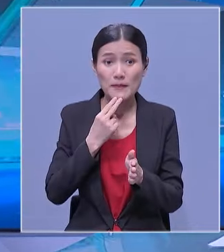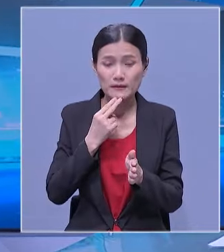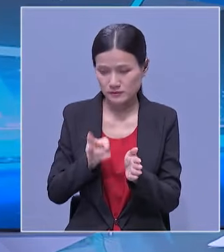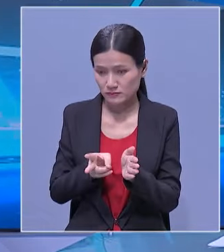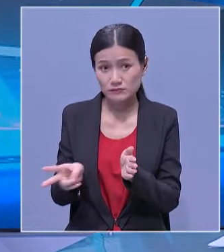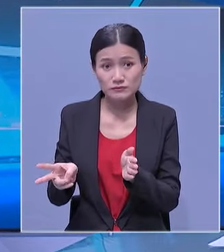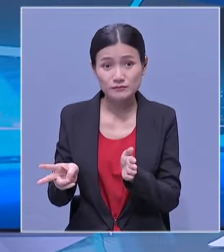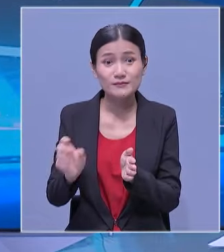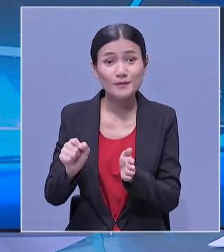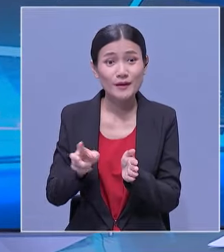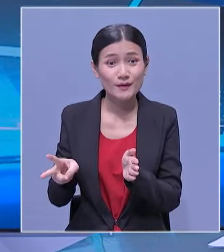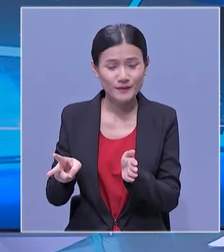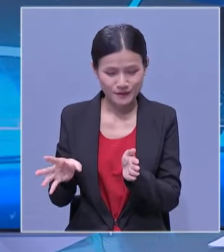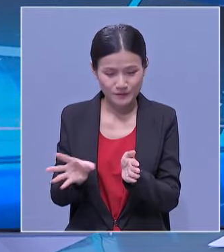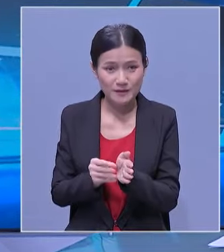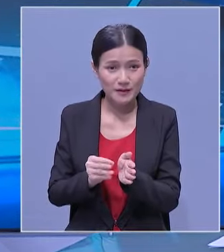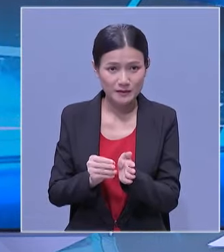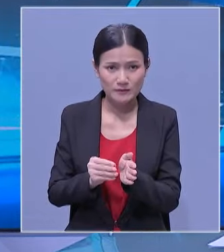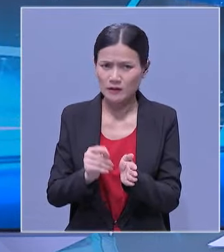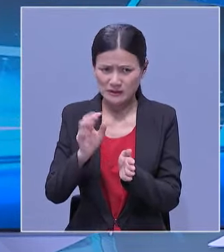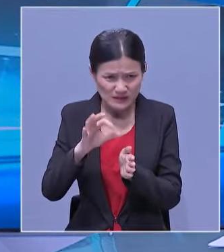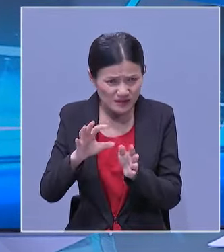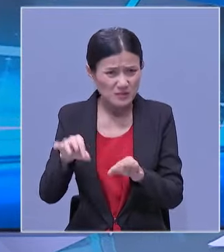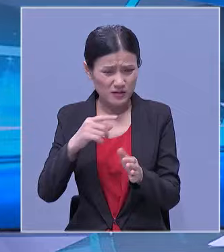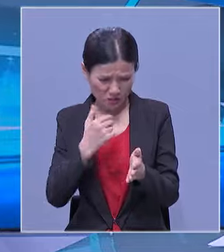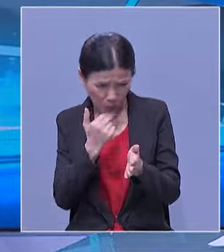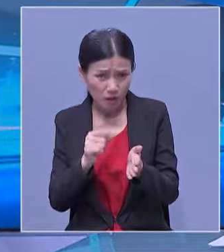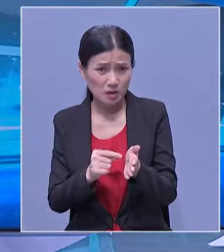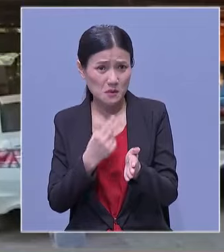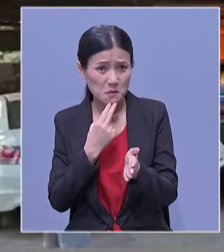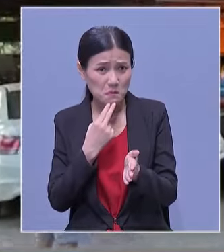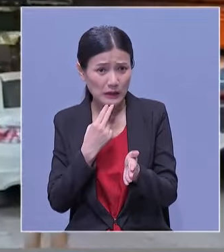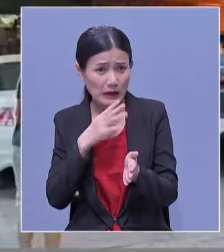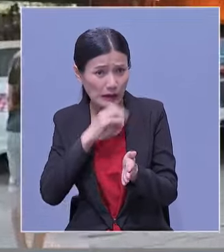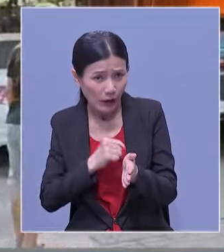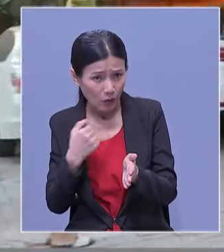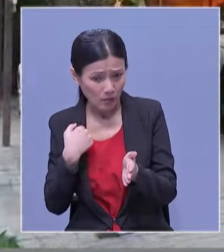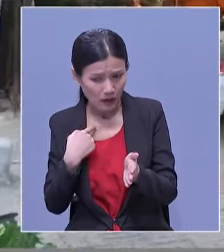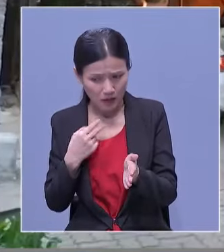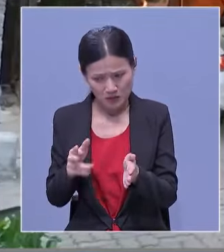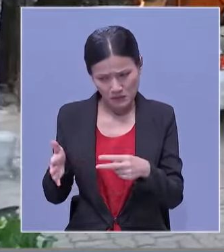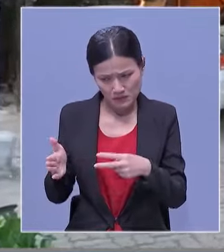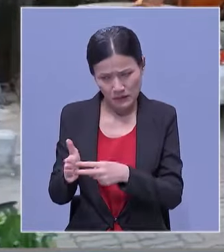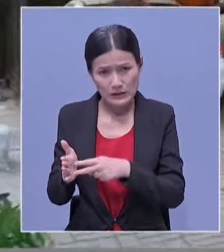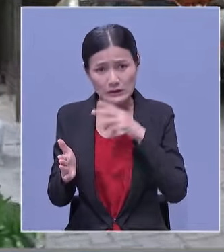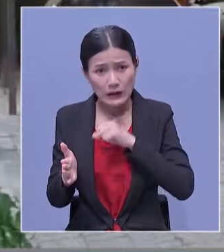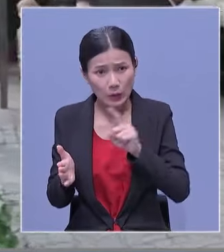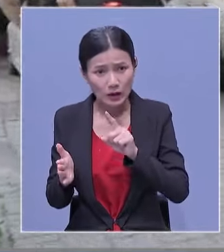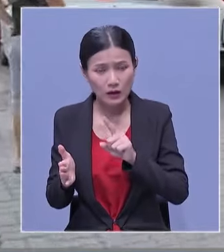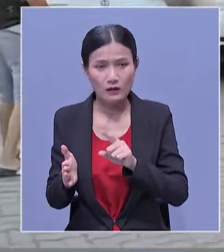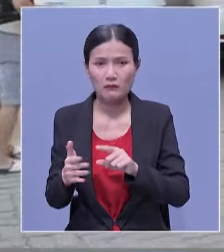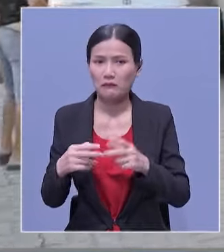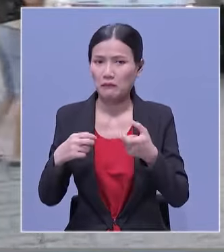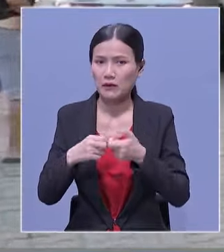ล่ายังอยู่สภาพดีไหมหรือว่าแม้กระทั่งปลั๊กไฟอ่ะปลอดภัยหรือเปล่าเพราะมีเหตุการณ์เกิดขึ้นที่นครสวรรค์นะคะนี่เพลิงไหม้บ้